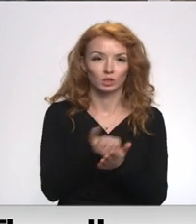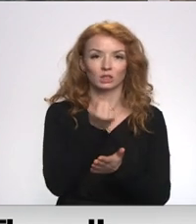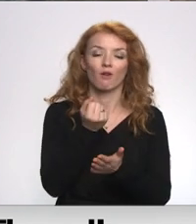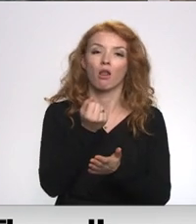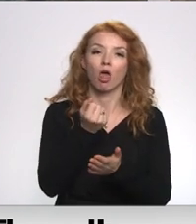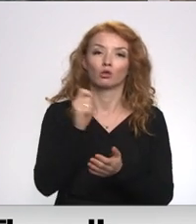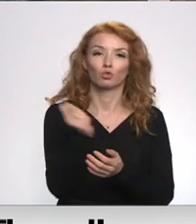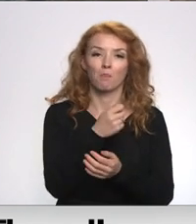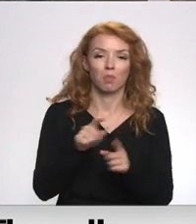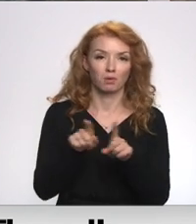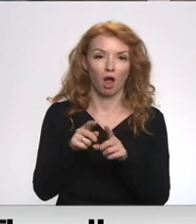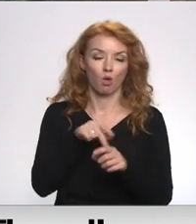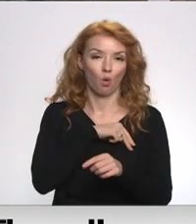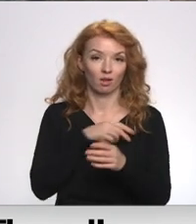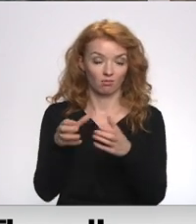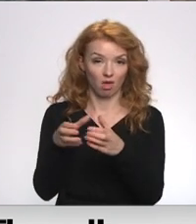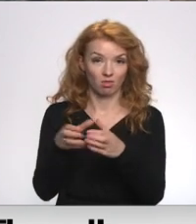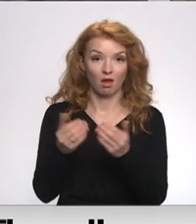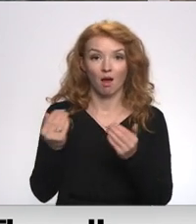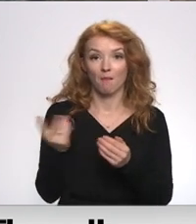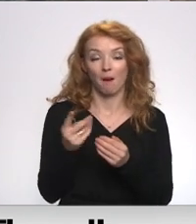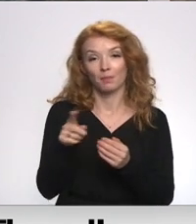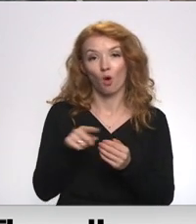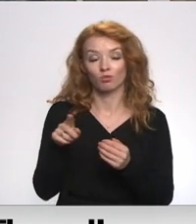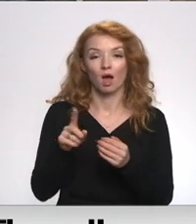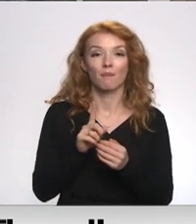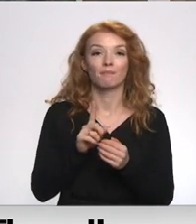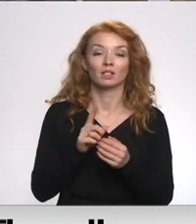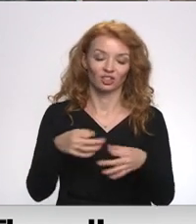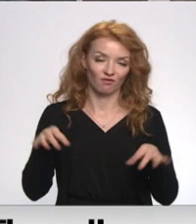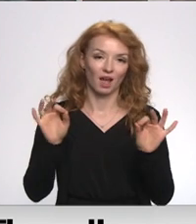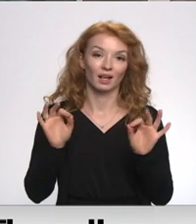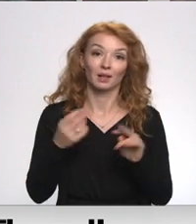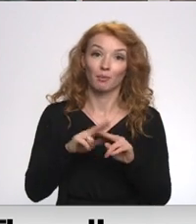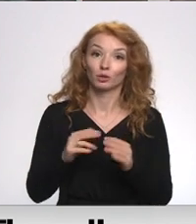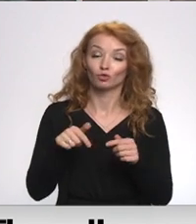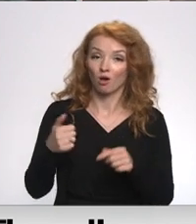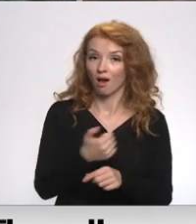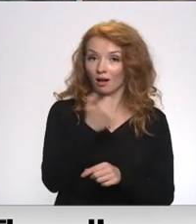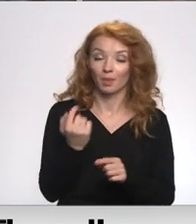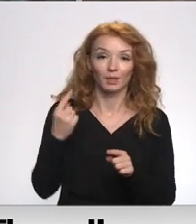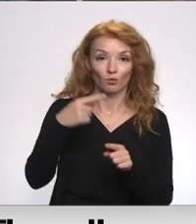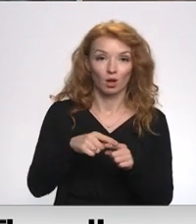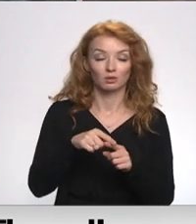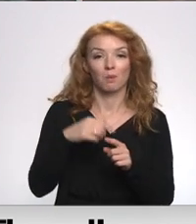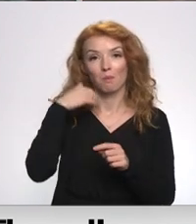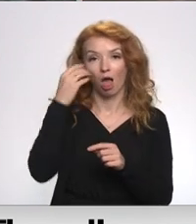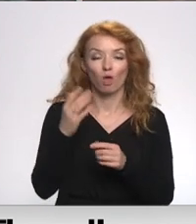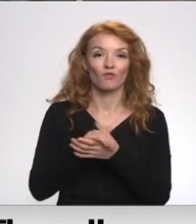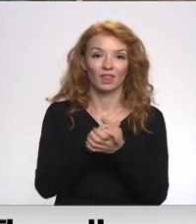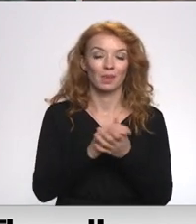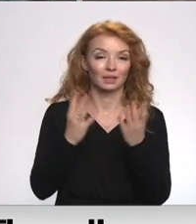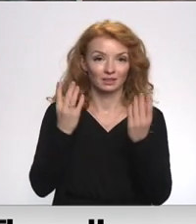Zobenbrāļa ordeni. Arī šodien abām kaimiņu tautām būt kopā ir nemazāk svarīgi, tāpēc šogad pirmo reizi Baltu vienības dienu